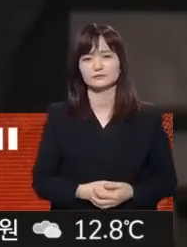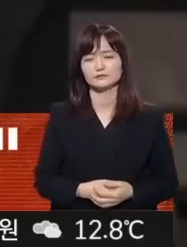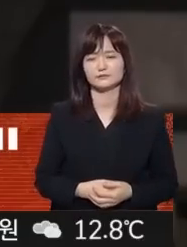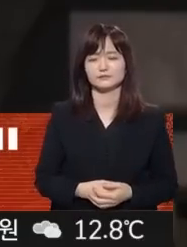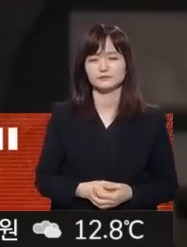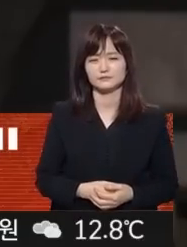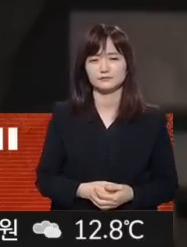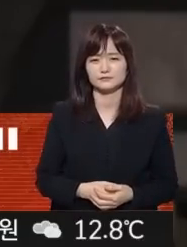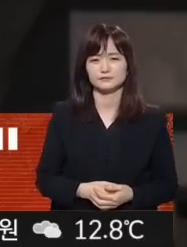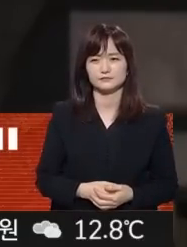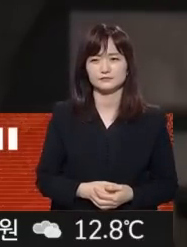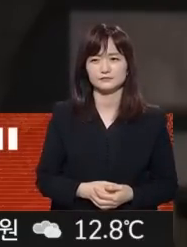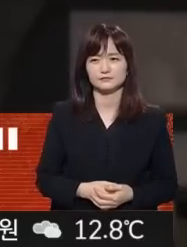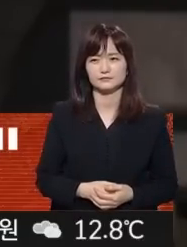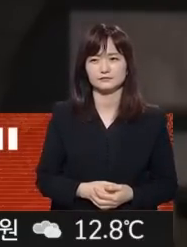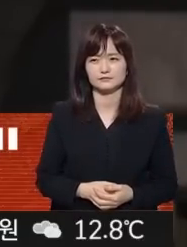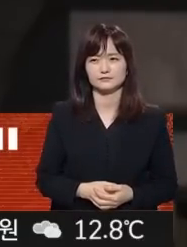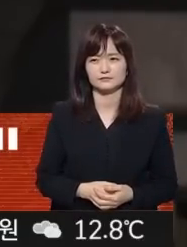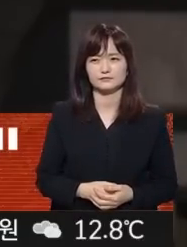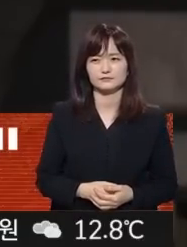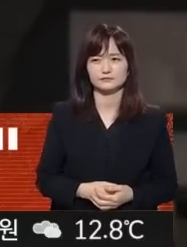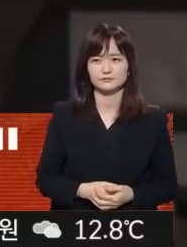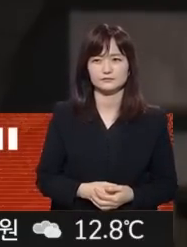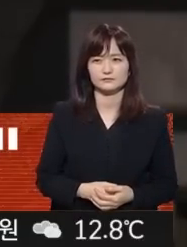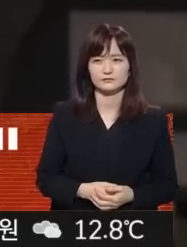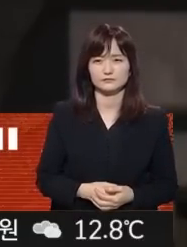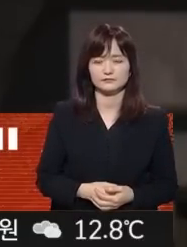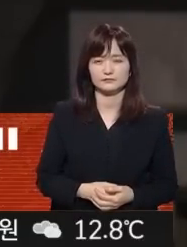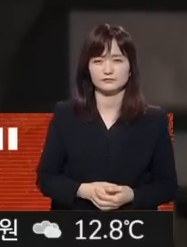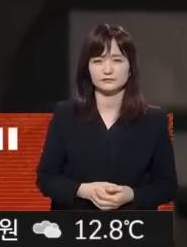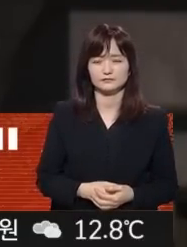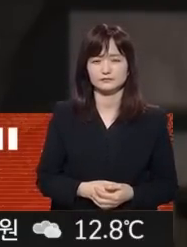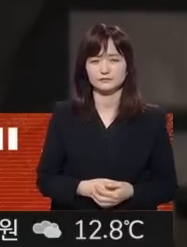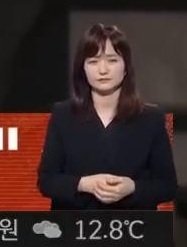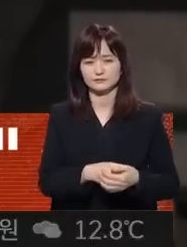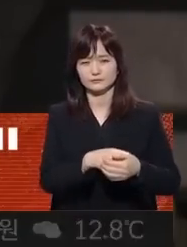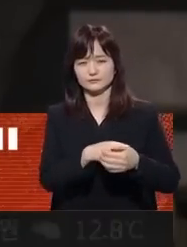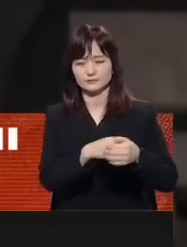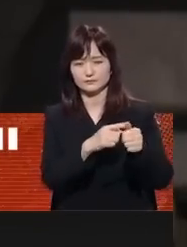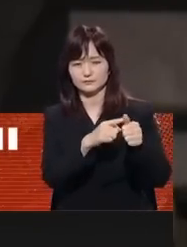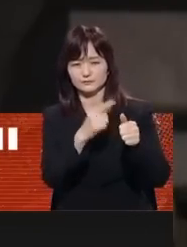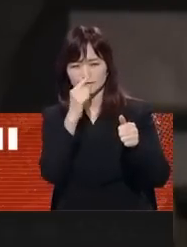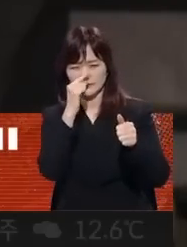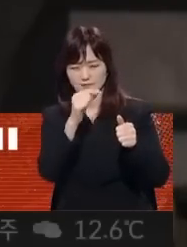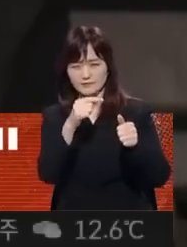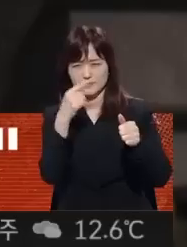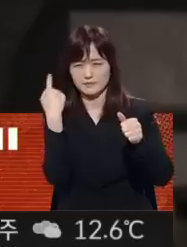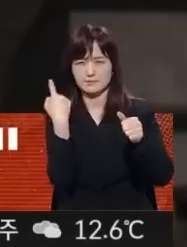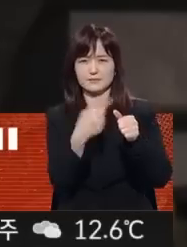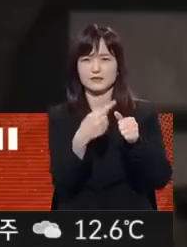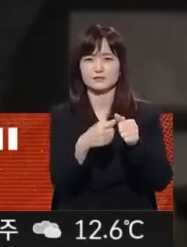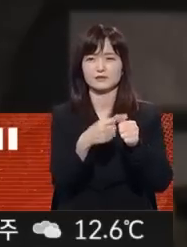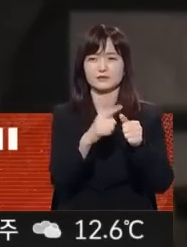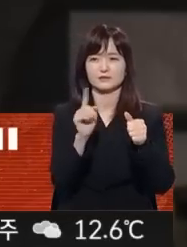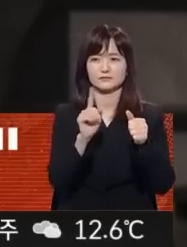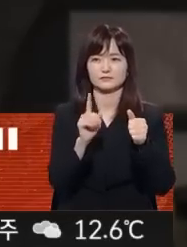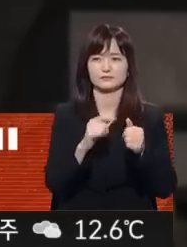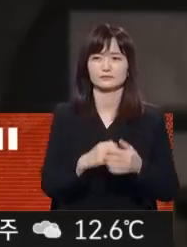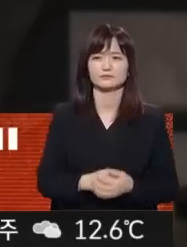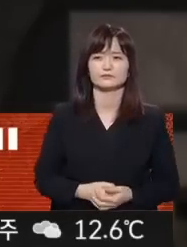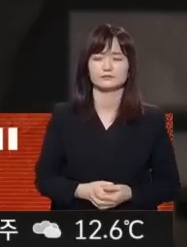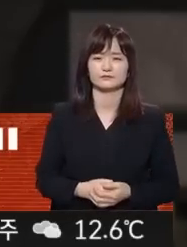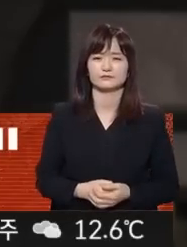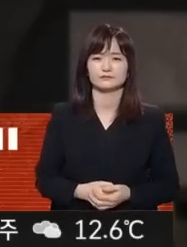생각을 하고 있는데 1차적인 대상인만큼 굉장히 지금 날선 비판을 쏟아냈습니다 뭐라고 얘기했냐면